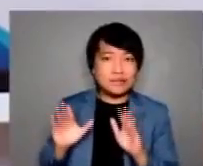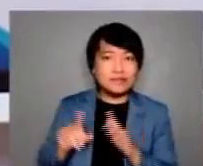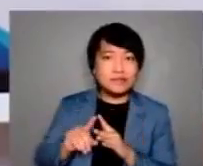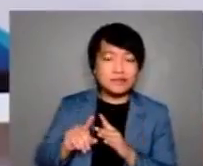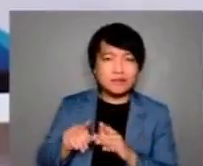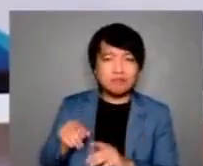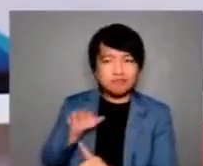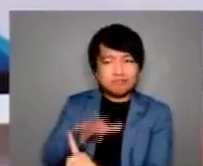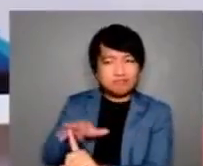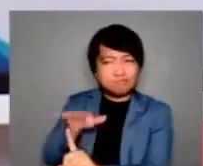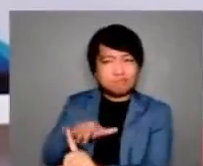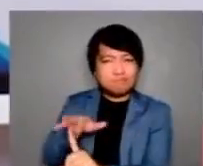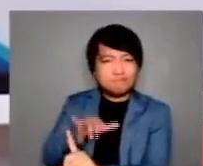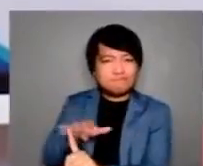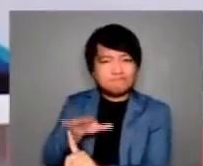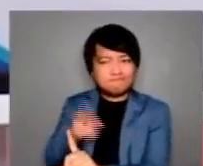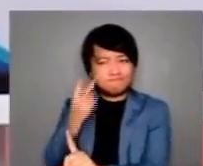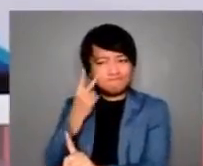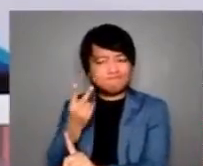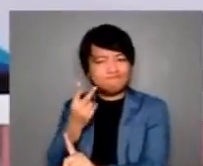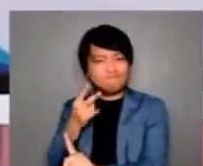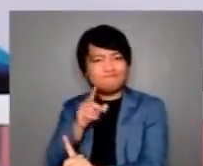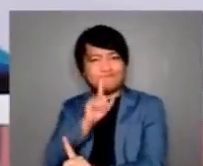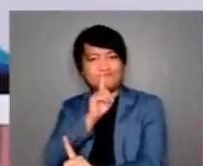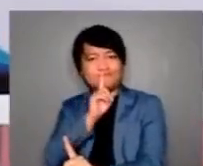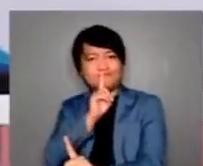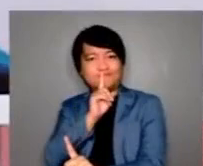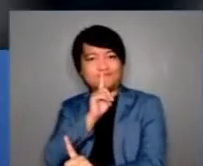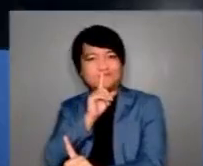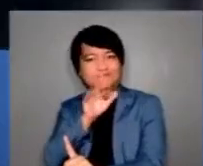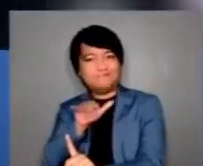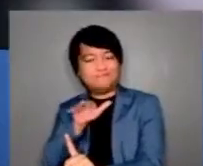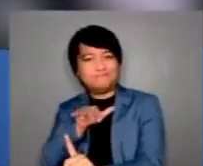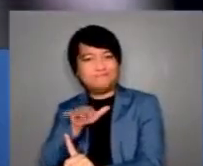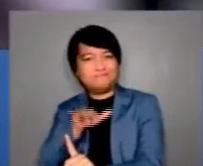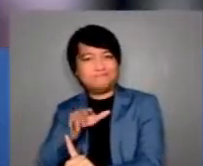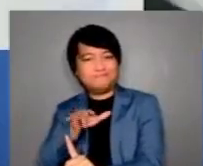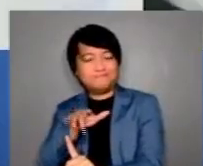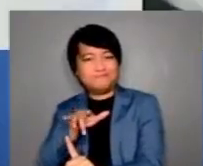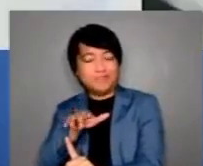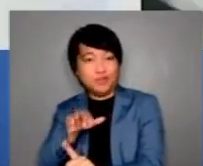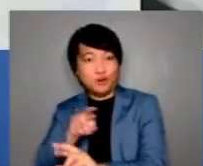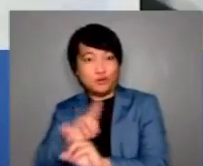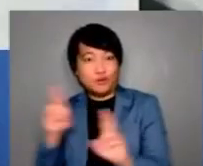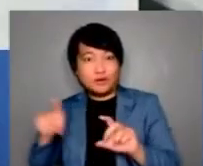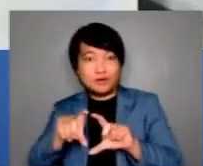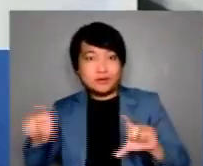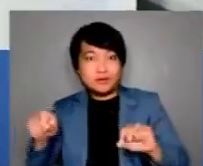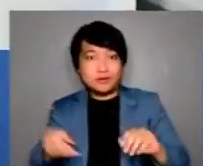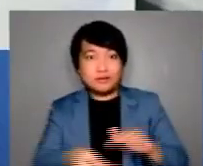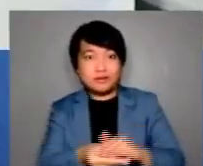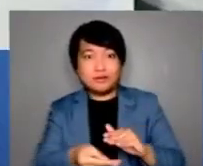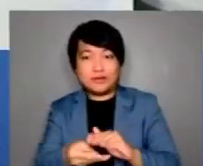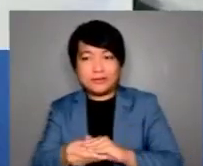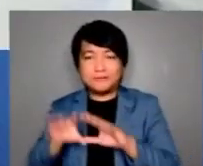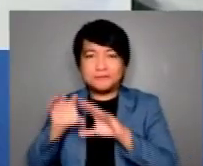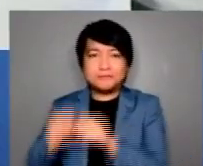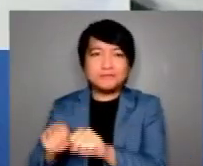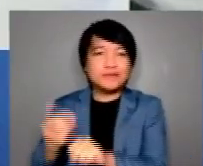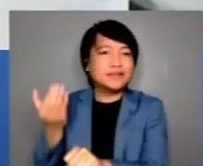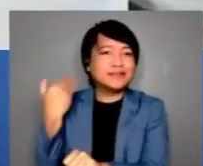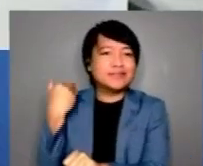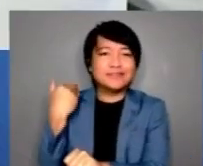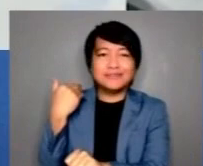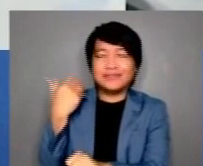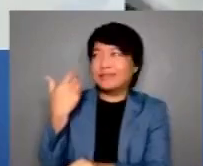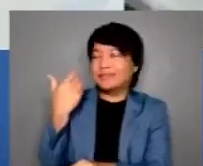Sunday pa sila minanmanan and therefore nung ma- strr na namin na talagang nagvo-vote buying tsaka natin yan nasa wata nung nakaraang araw so Yan po